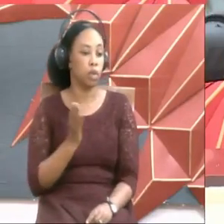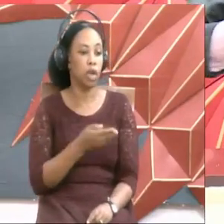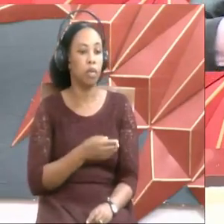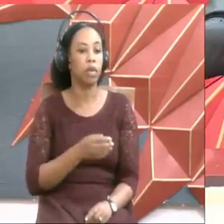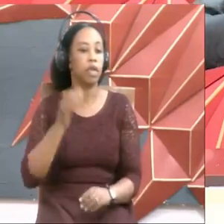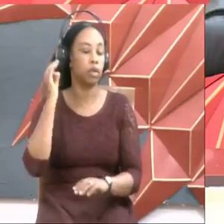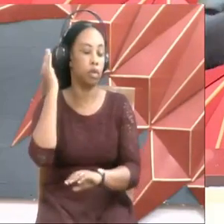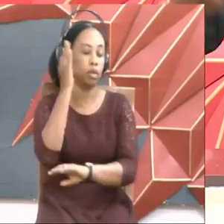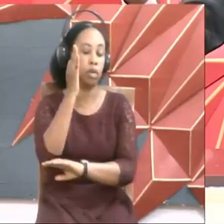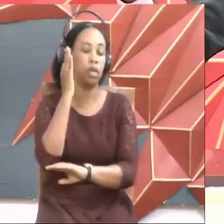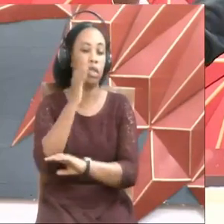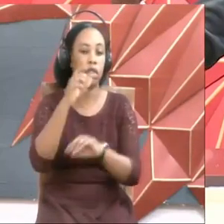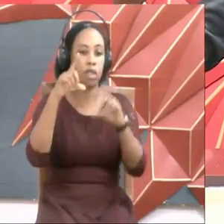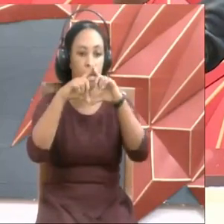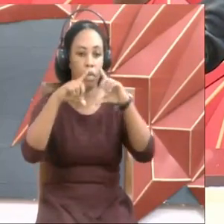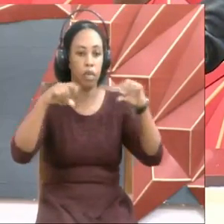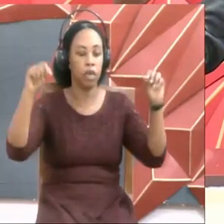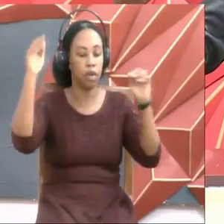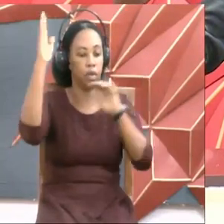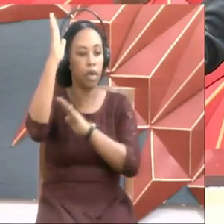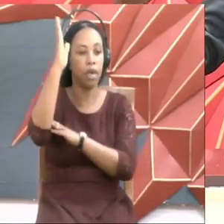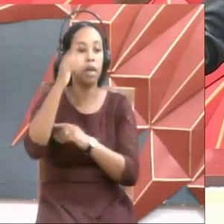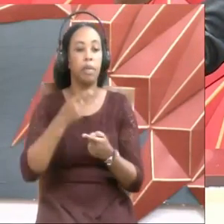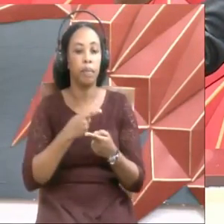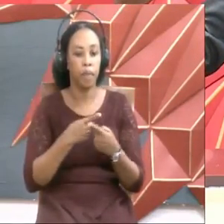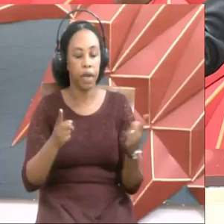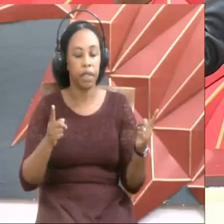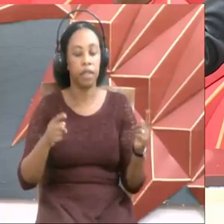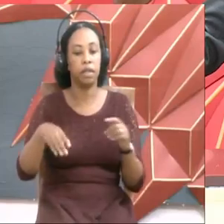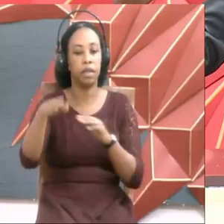imana niyifungura imitima